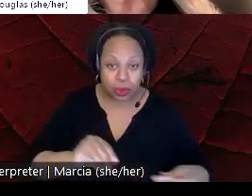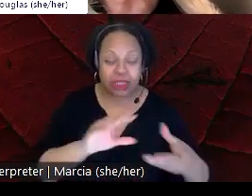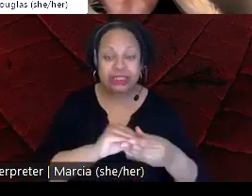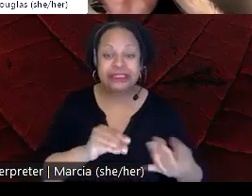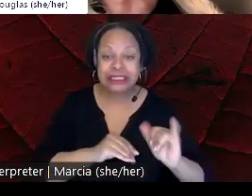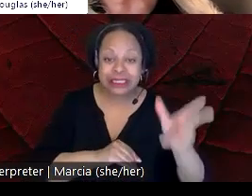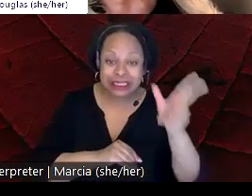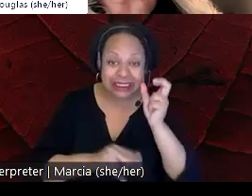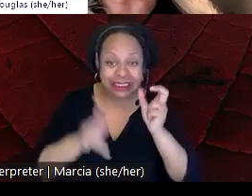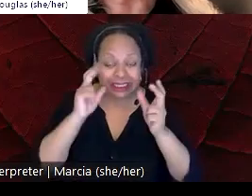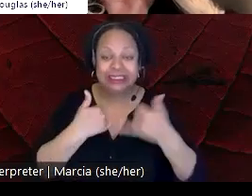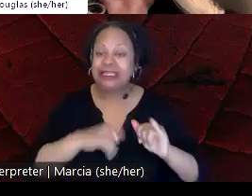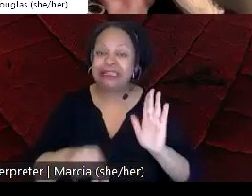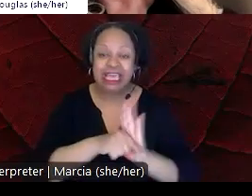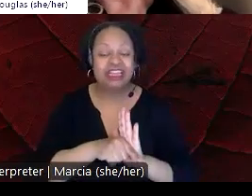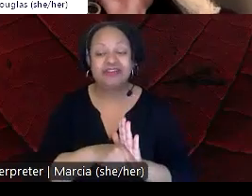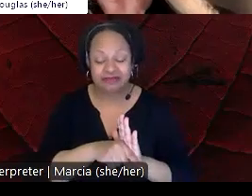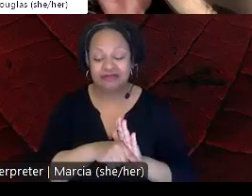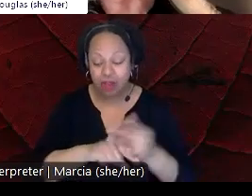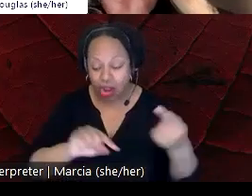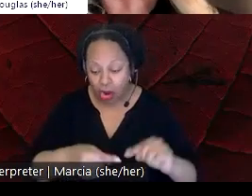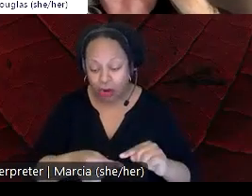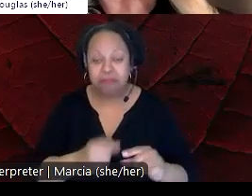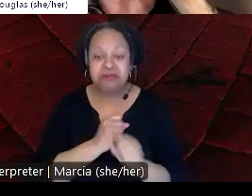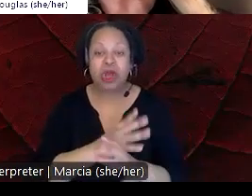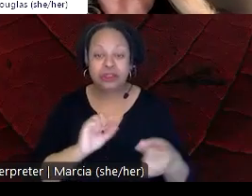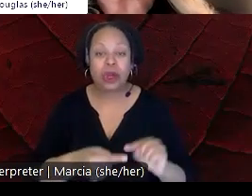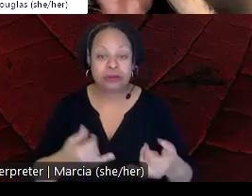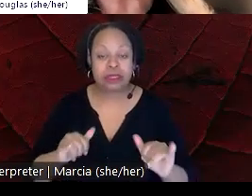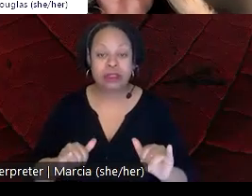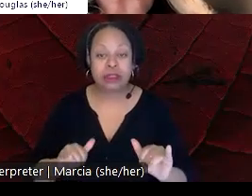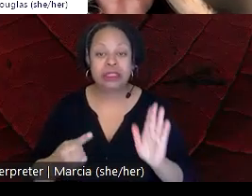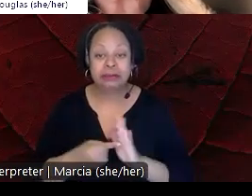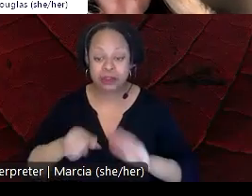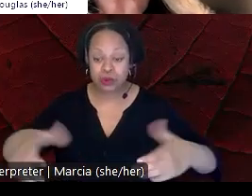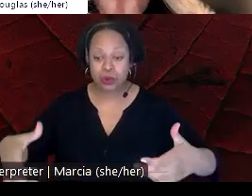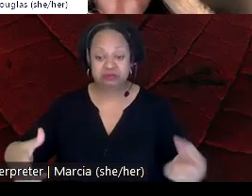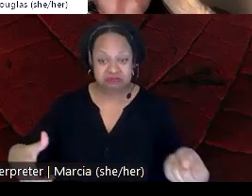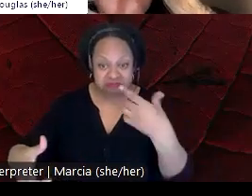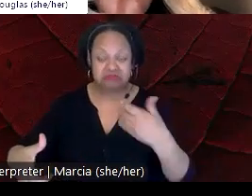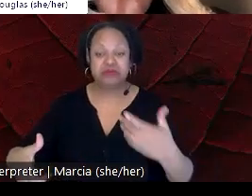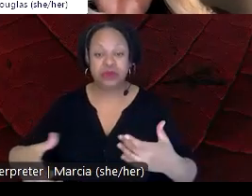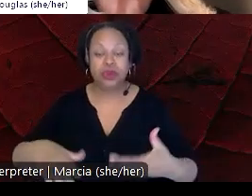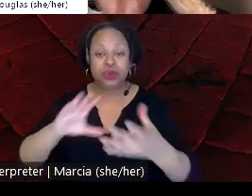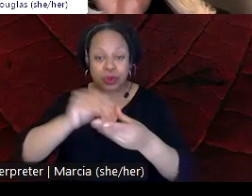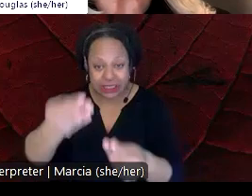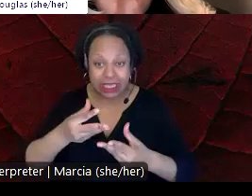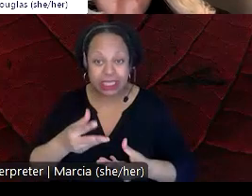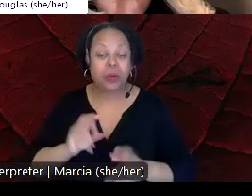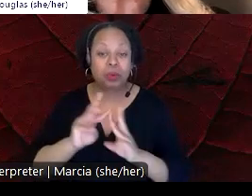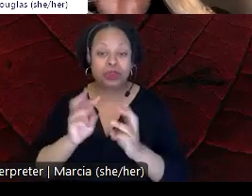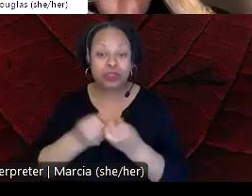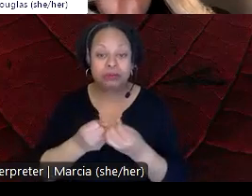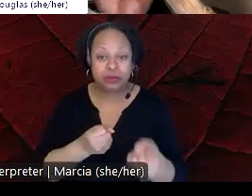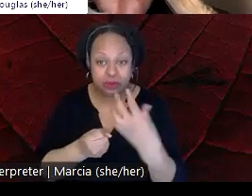la plupart du vécu, c'était négatif et préjudiciable. Donc, on a entendu dans ce groupe particulier